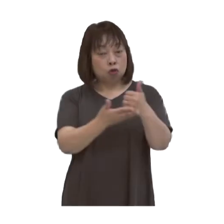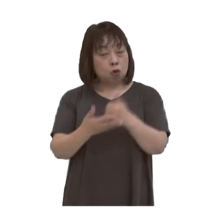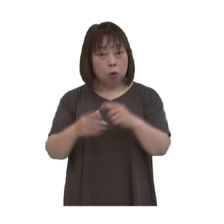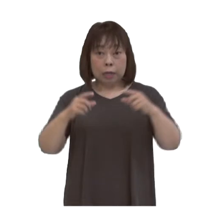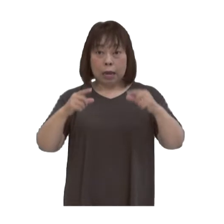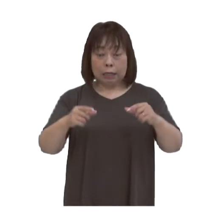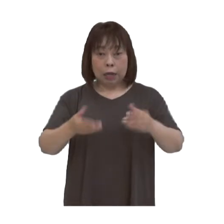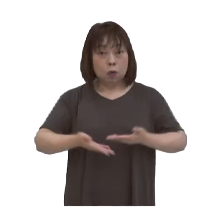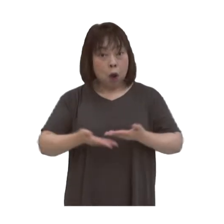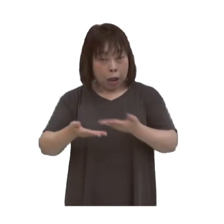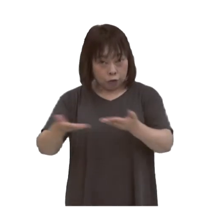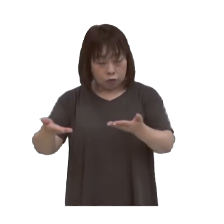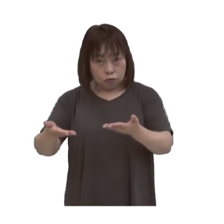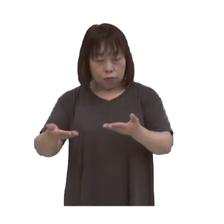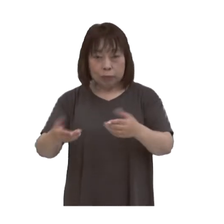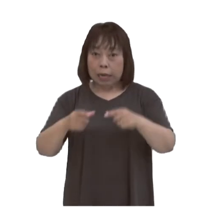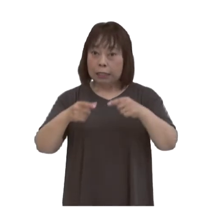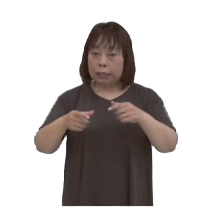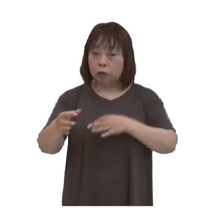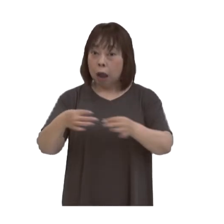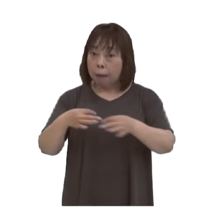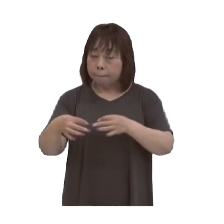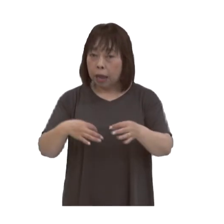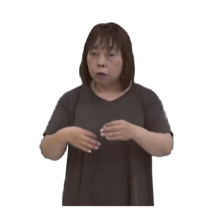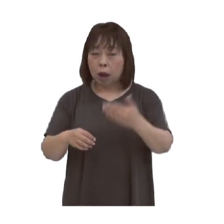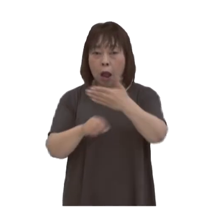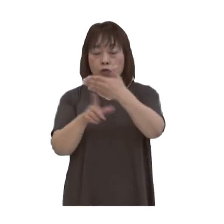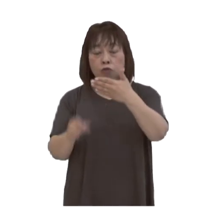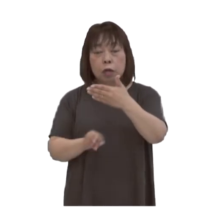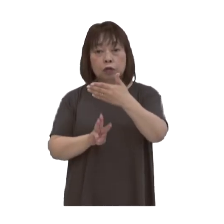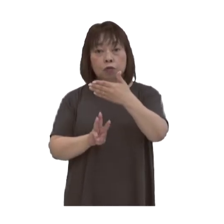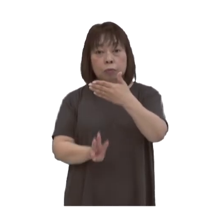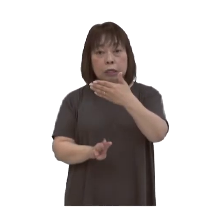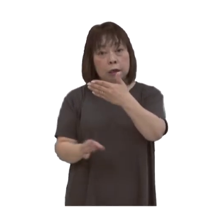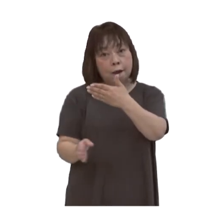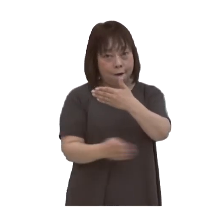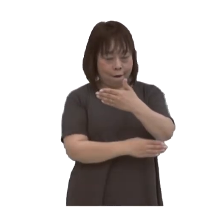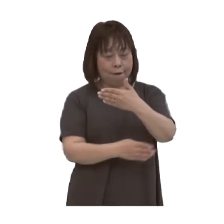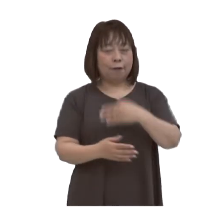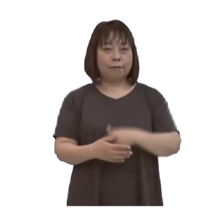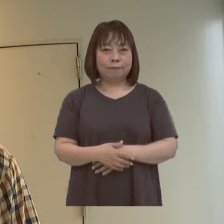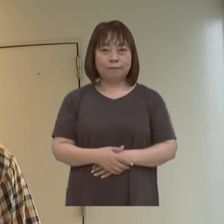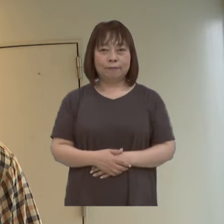配布並びにチケット販売は9月3日土曜日からです。